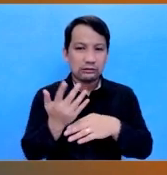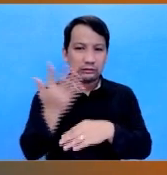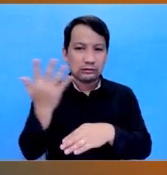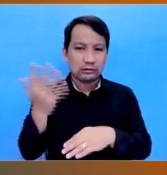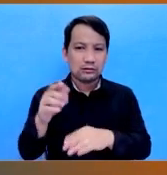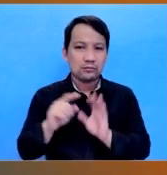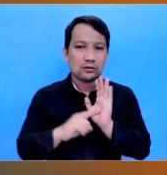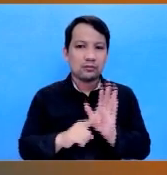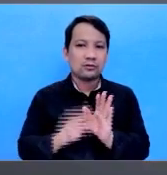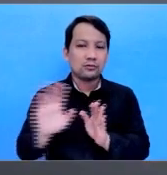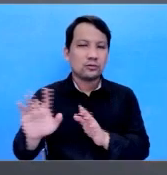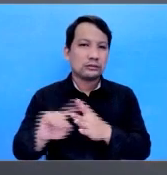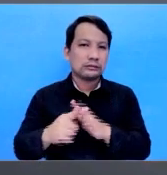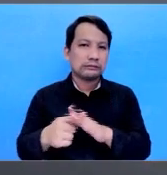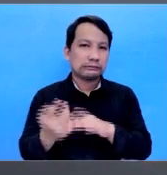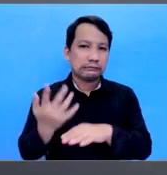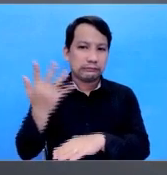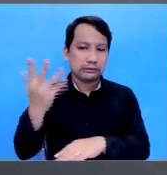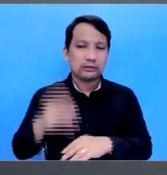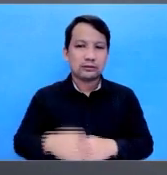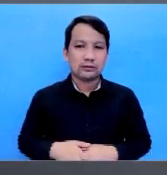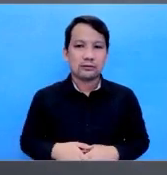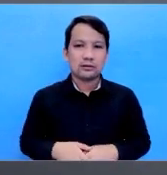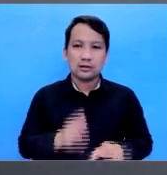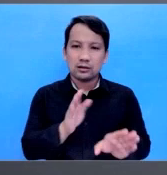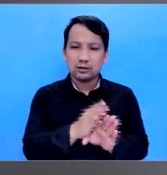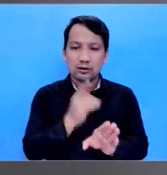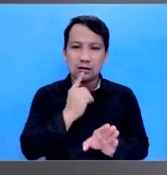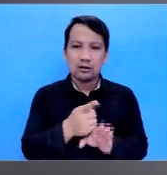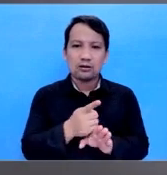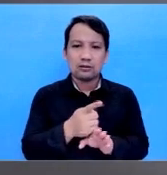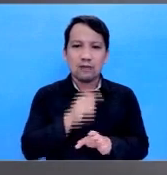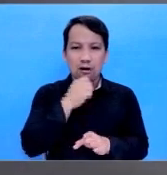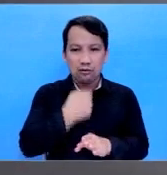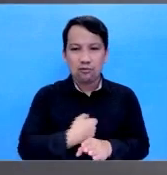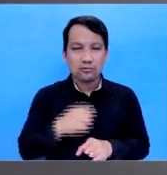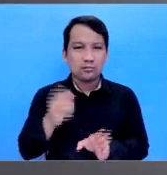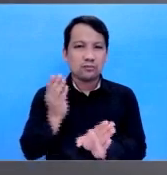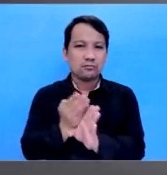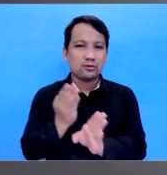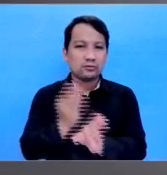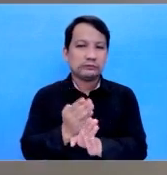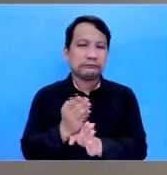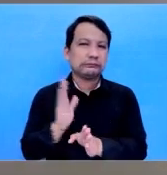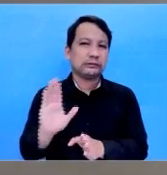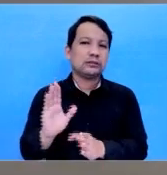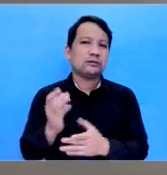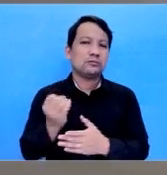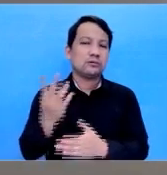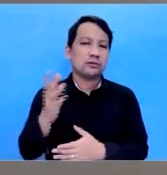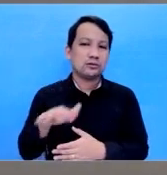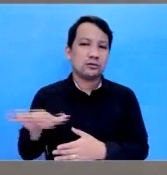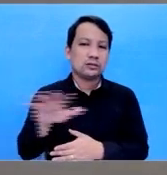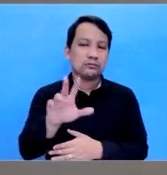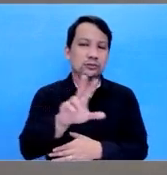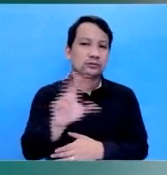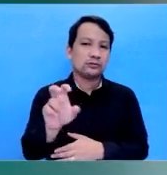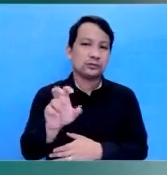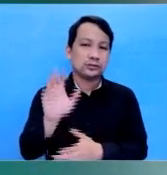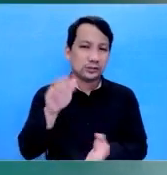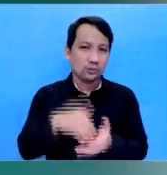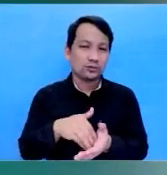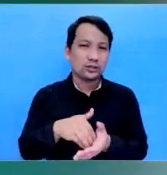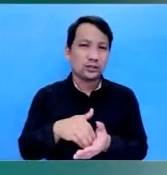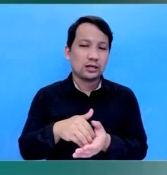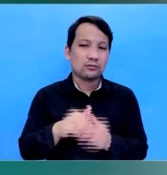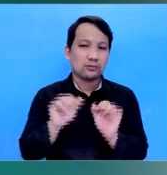unit. Yun siya mag-umpisa. Napag-alaman din na may kalumaan na ang bus na nasunog. Aabot naman sa 300,000 pesos